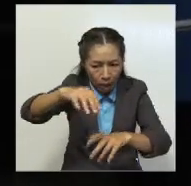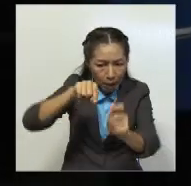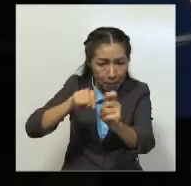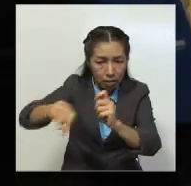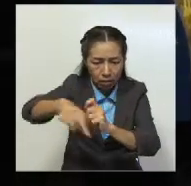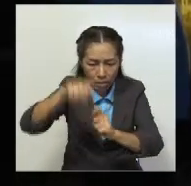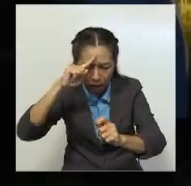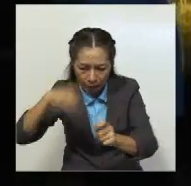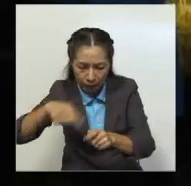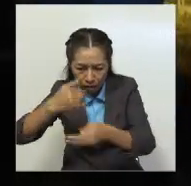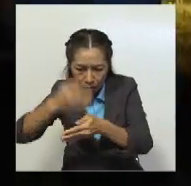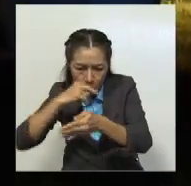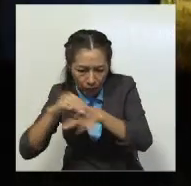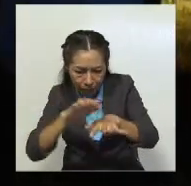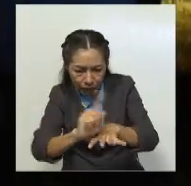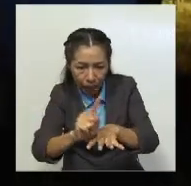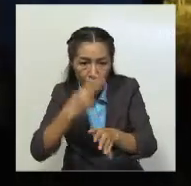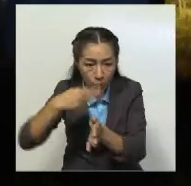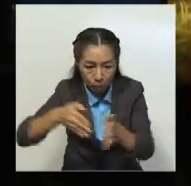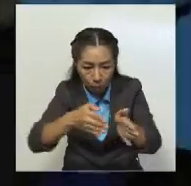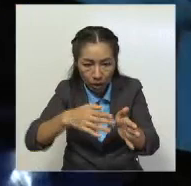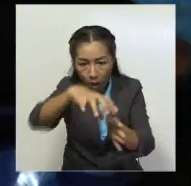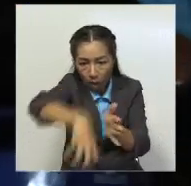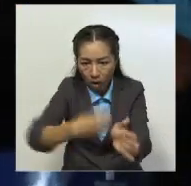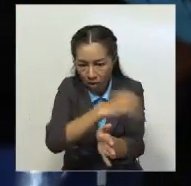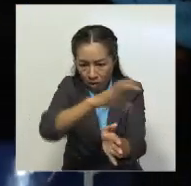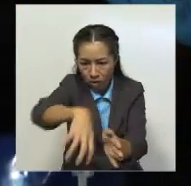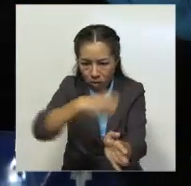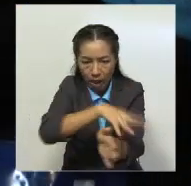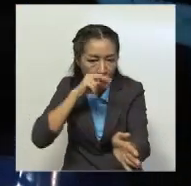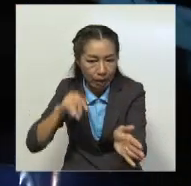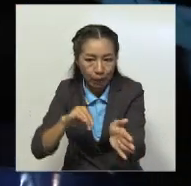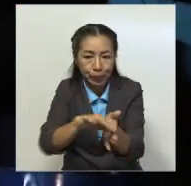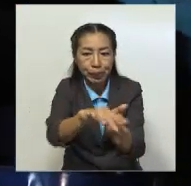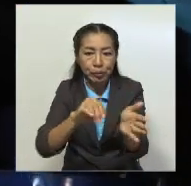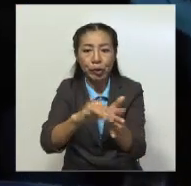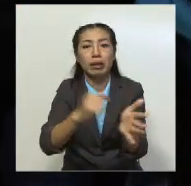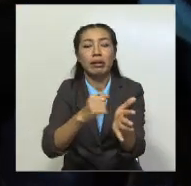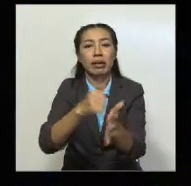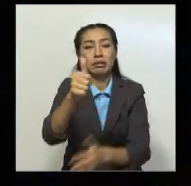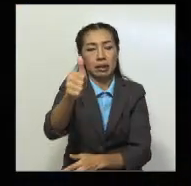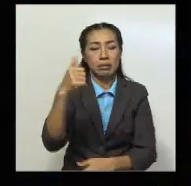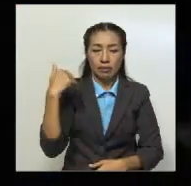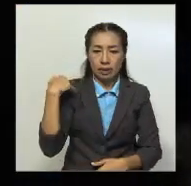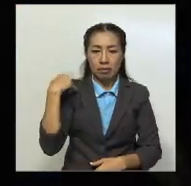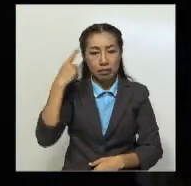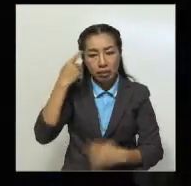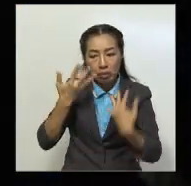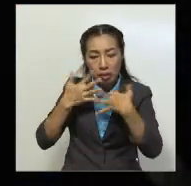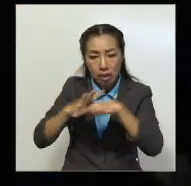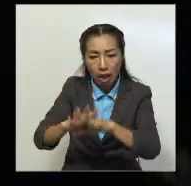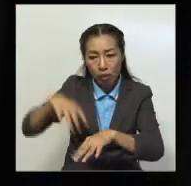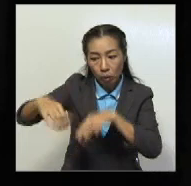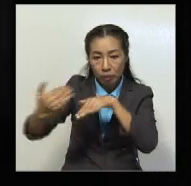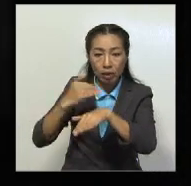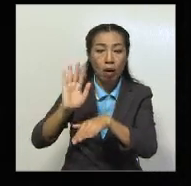ยมีการสั่งการให้กำจัดกิ่งสิ่งกีดขวางทางน้ำก่อนเลยนะครับเพื่อให้น้ำเนี่ยไหลสะดวกเพิ่มมากขึ้นพร้อมกับมีการประสานแขวง